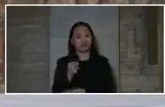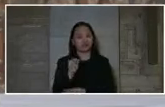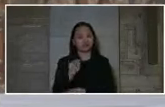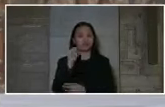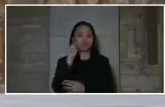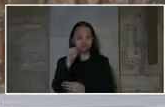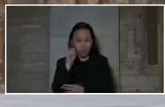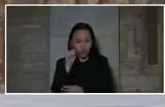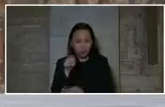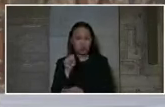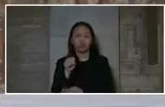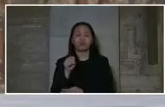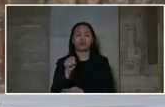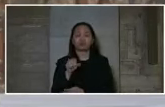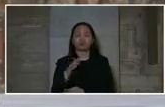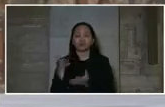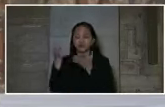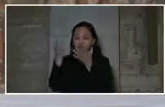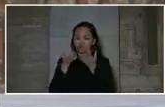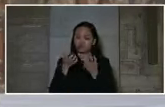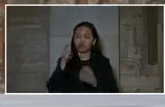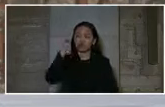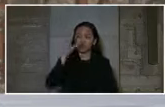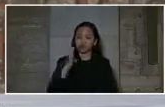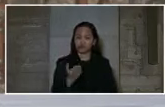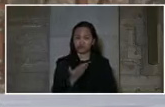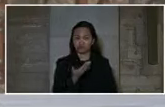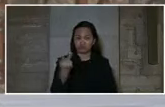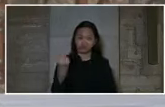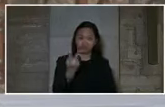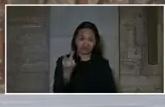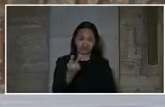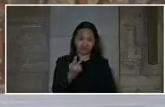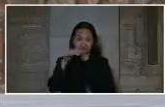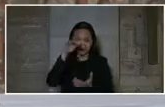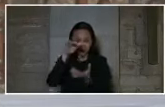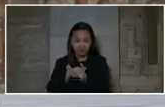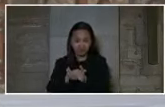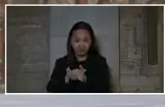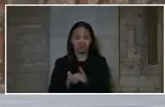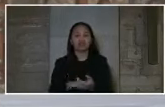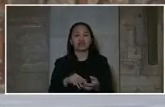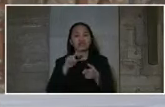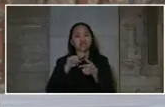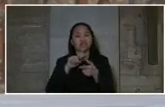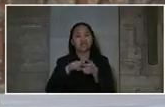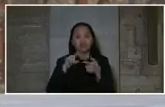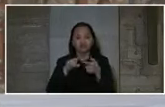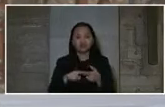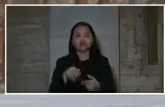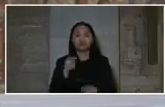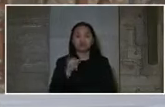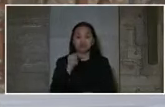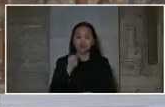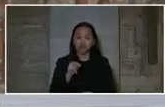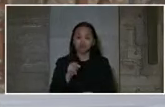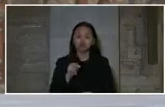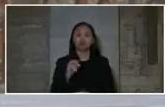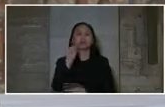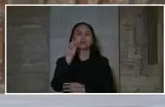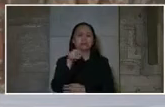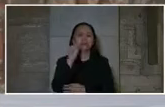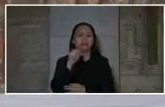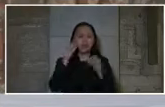ng pagsang-ayon sa gusto ng Diyos sa inyo bilang mag-asawa. Kinakailangang umoo ka pa rin at gumising sa